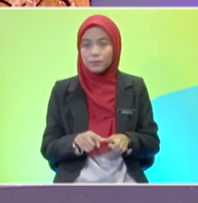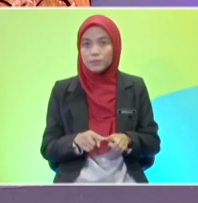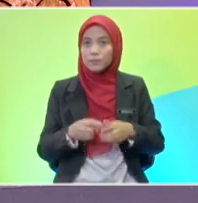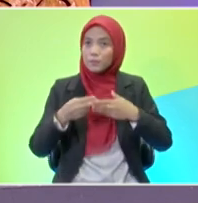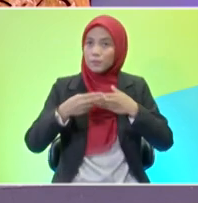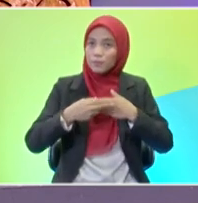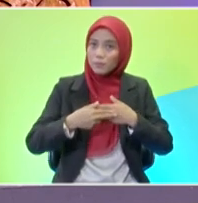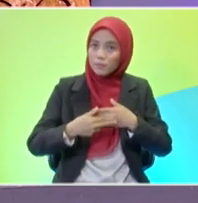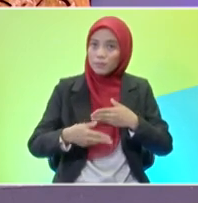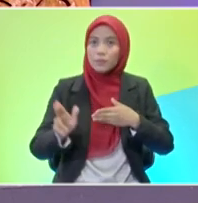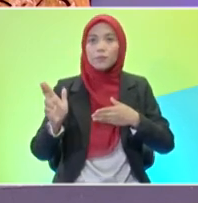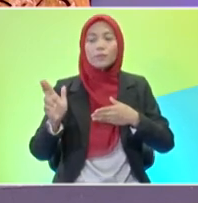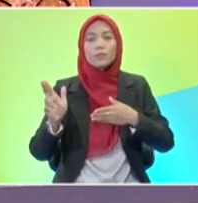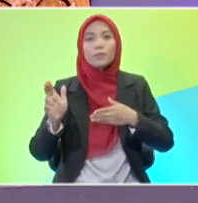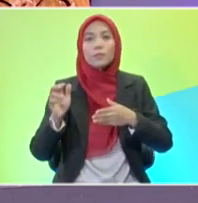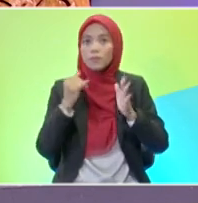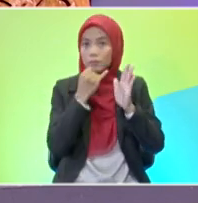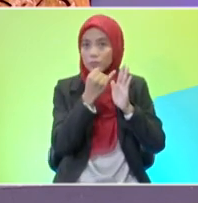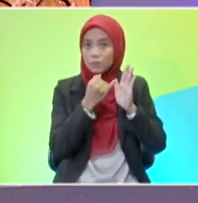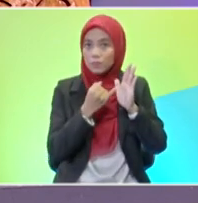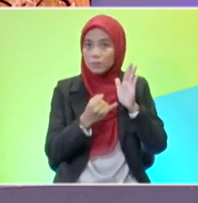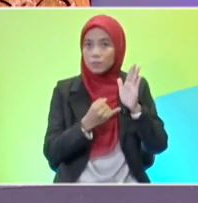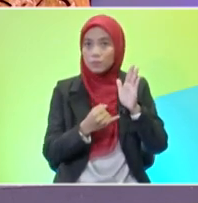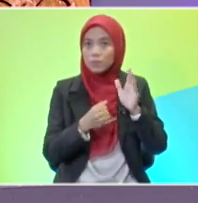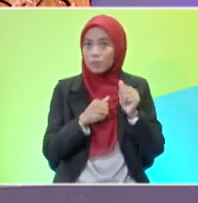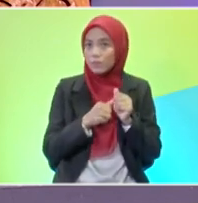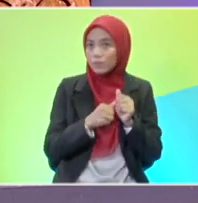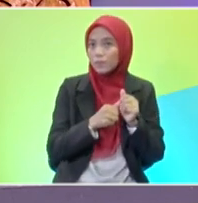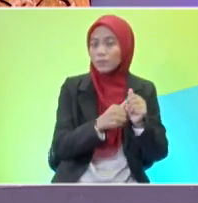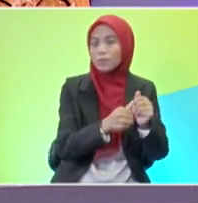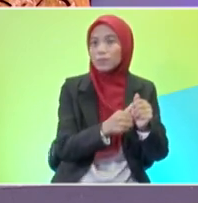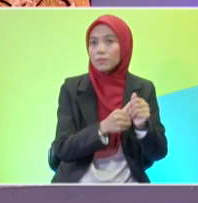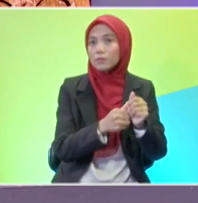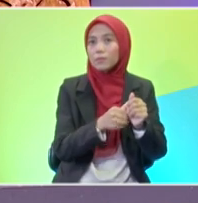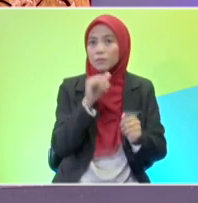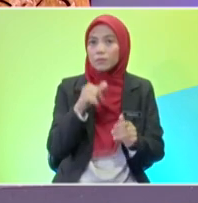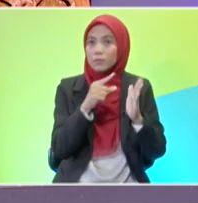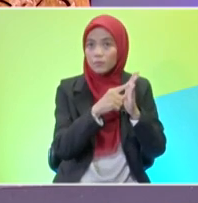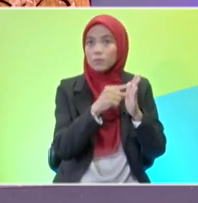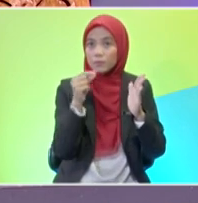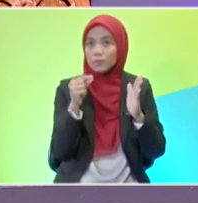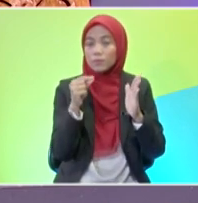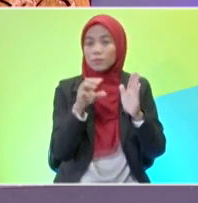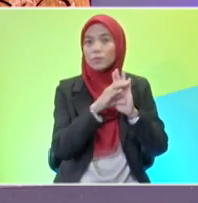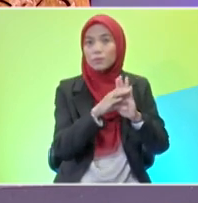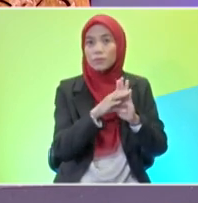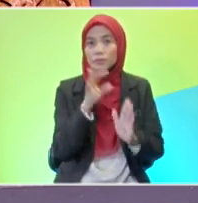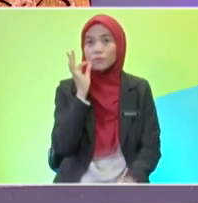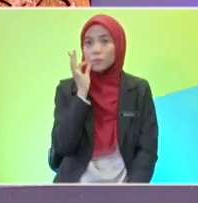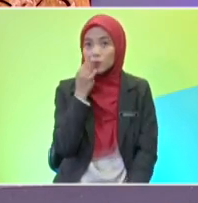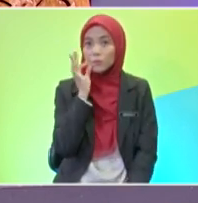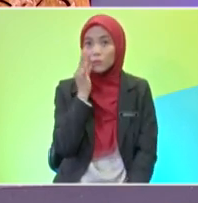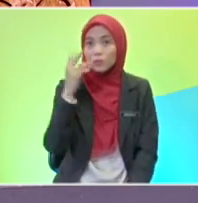melukis kita punya motif mengikut yang tidak pilih tadi yang kita pilih contohnya dia pilih buah kuku